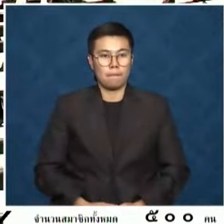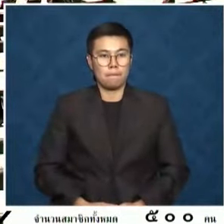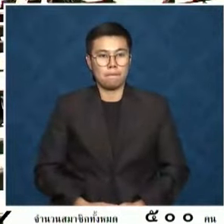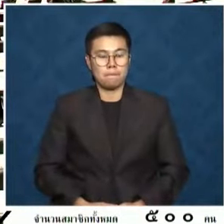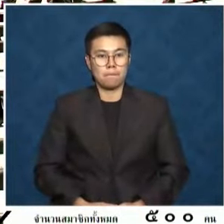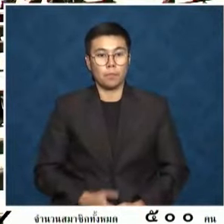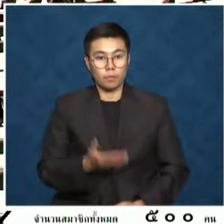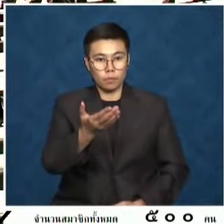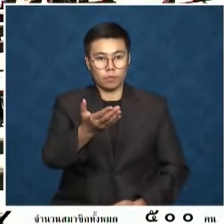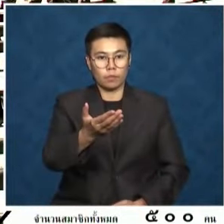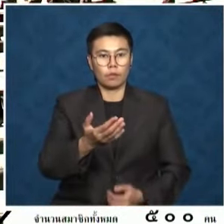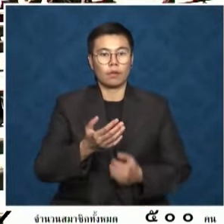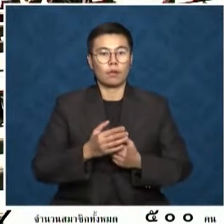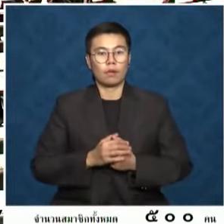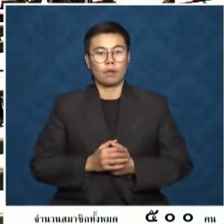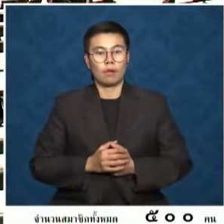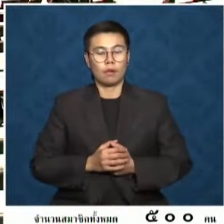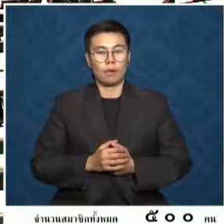เชิญครับ